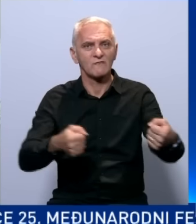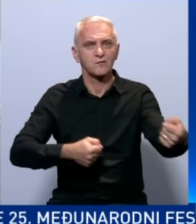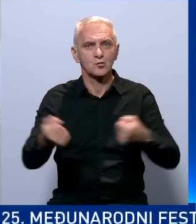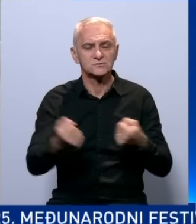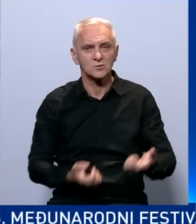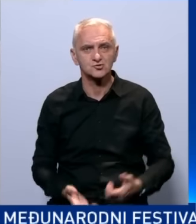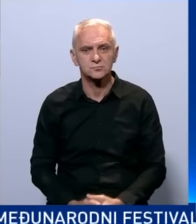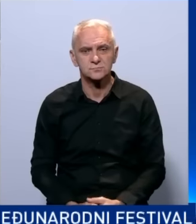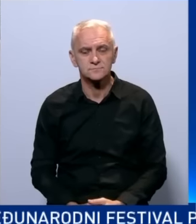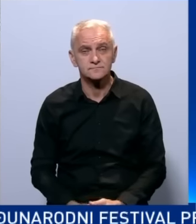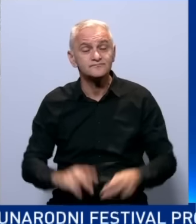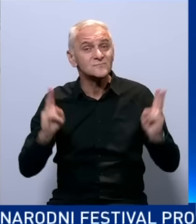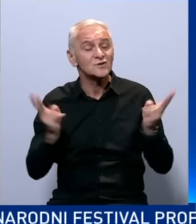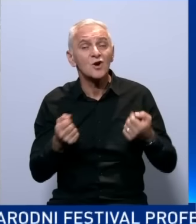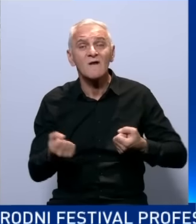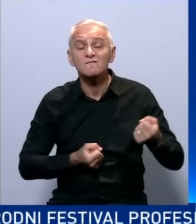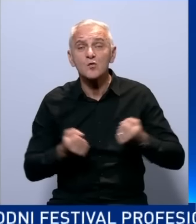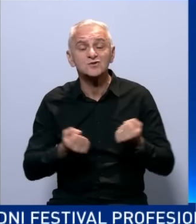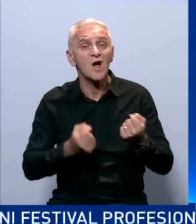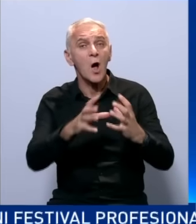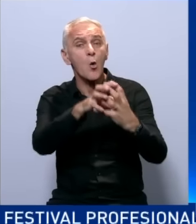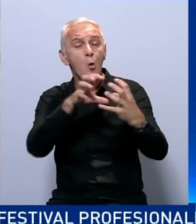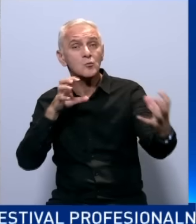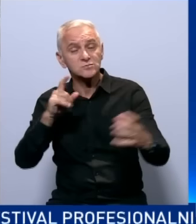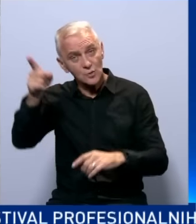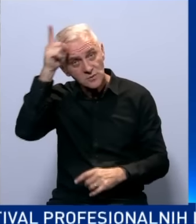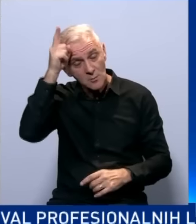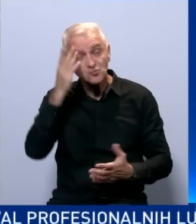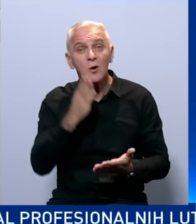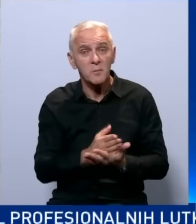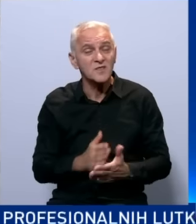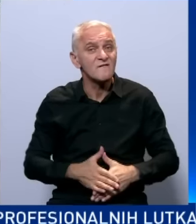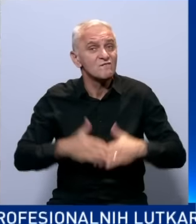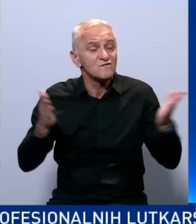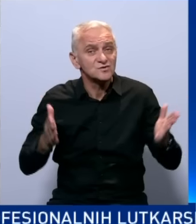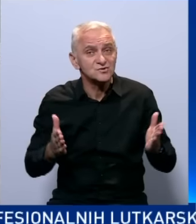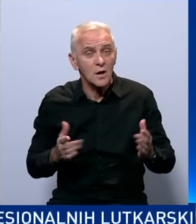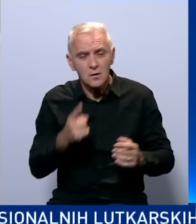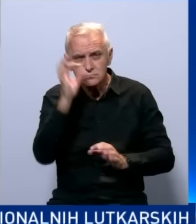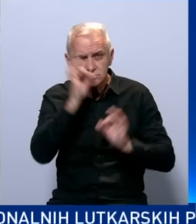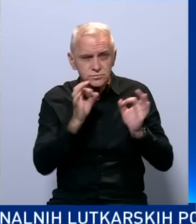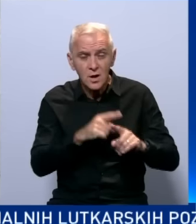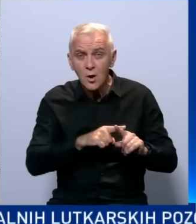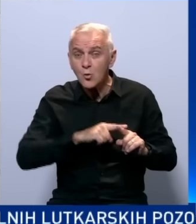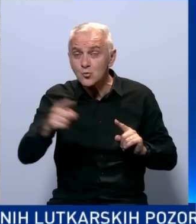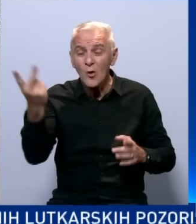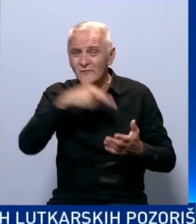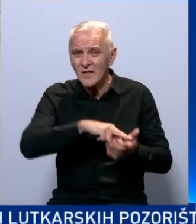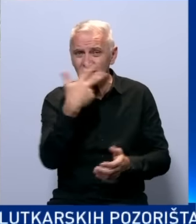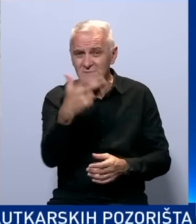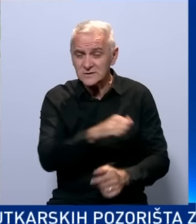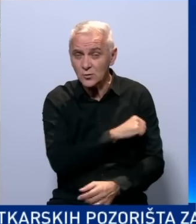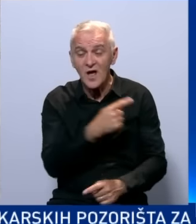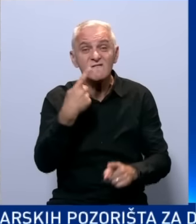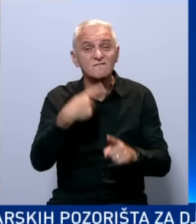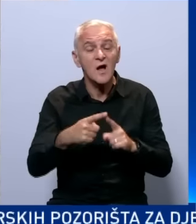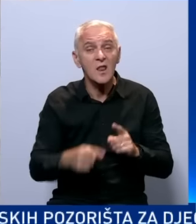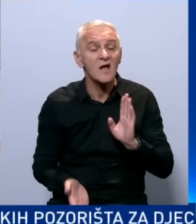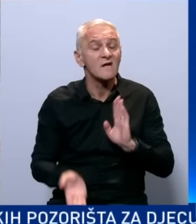vozači. Potražnja za vozačima autobusa u Njemačkoj će biti i veća. Procjena je da će ih do 2030. nedostajati više